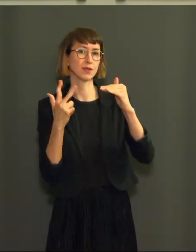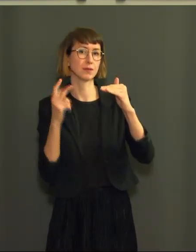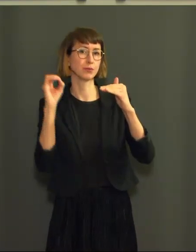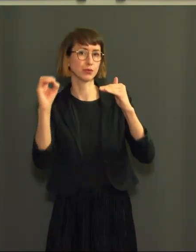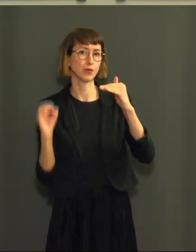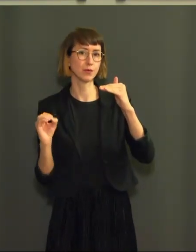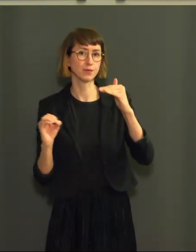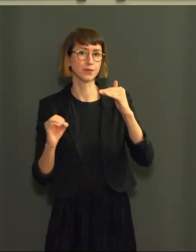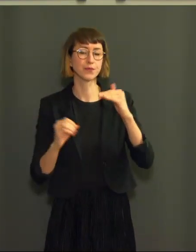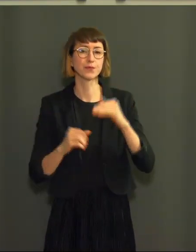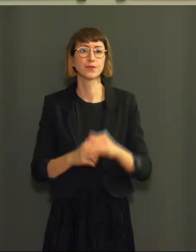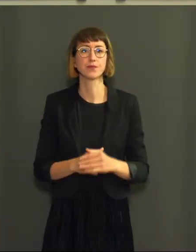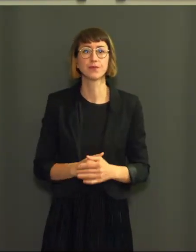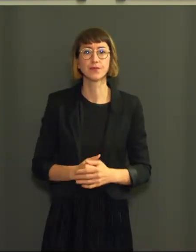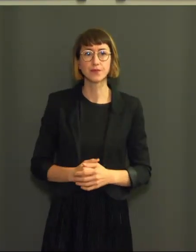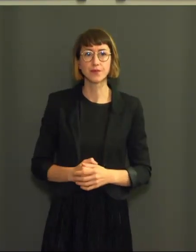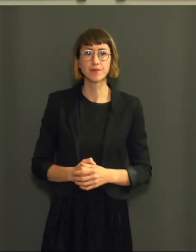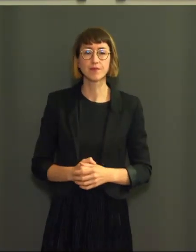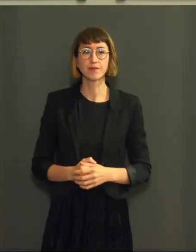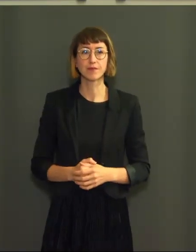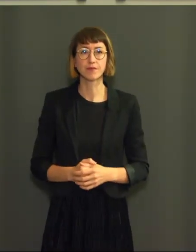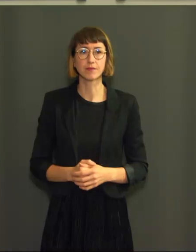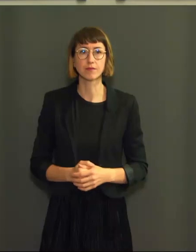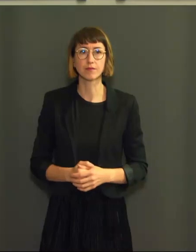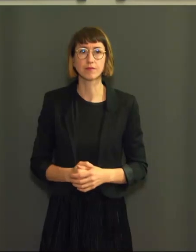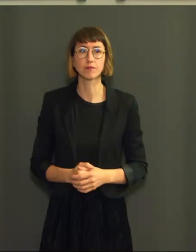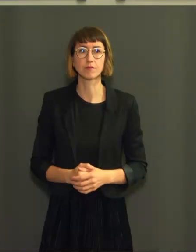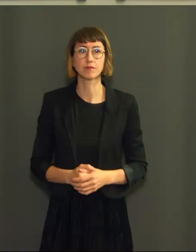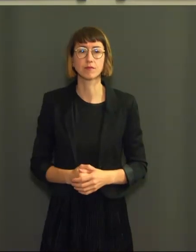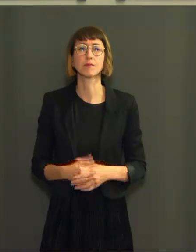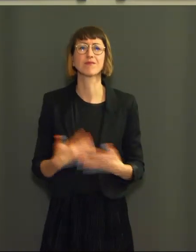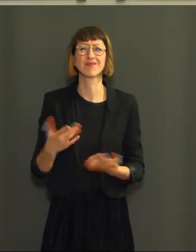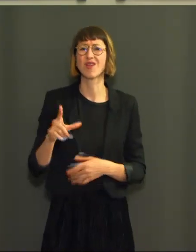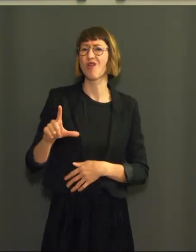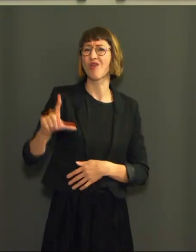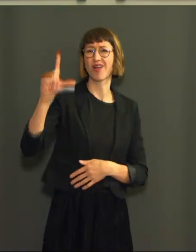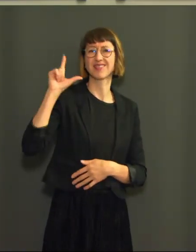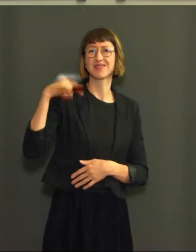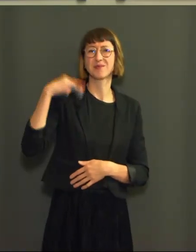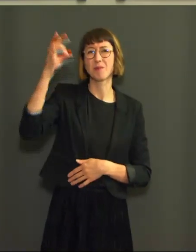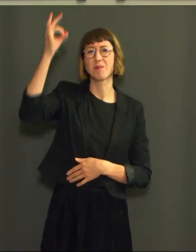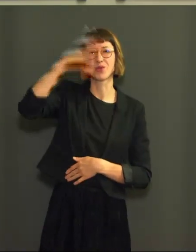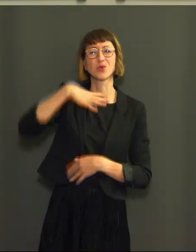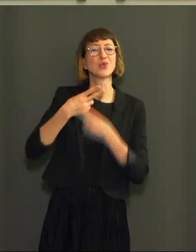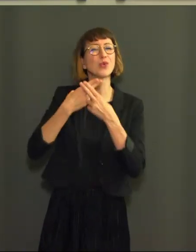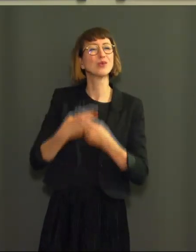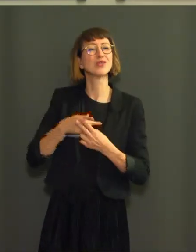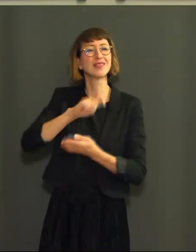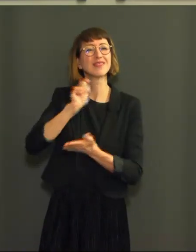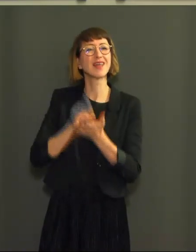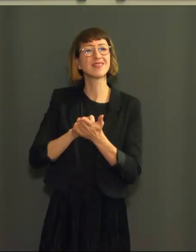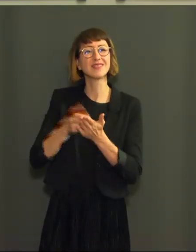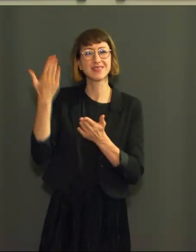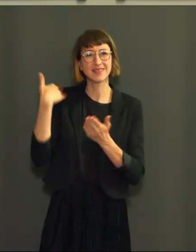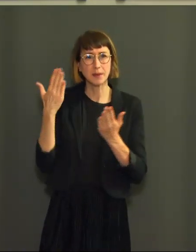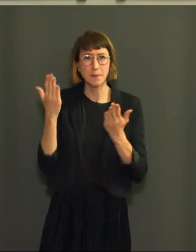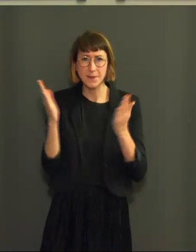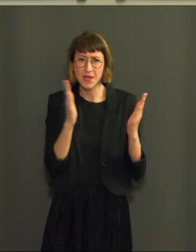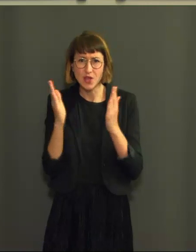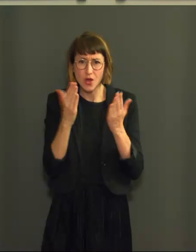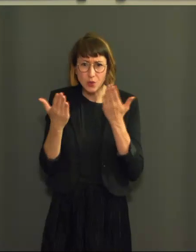À partir de maintenant, le lundi de Pentecôte ne fait plus partie de la semaine de comparaison et nous entrons dans une période où les chiffres ne sont